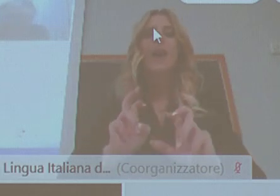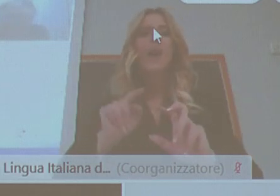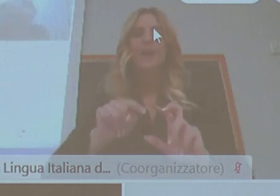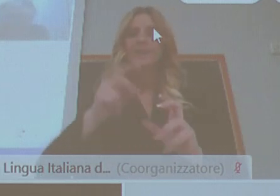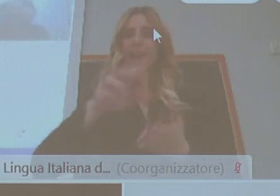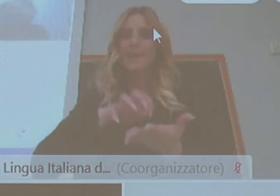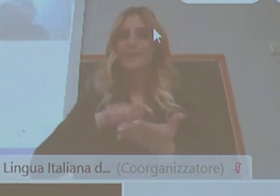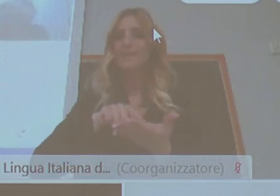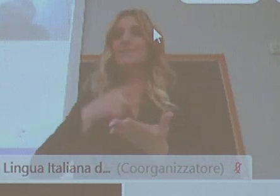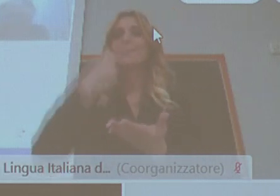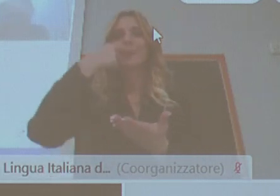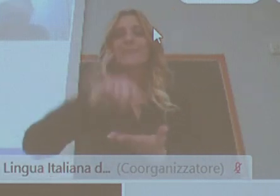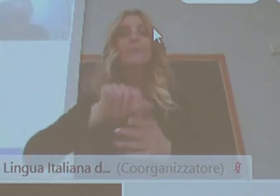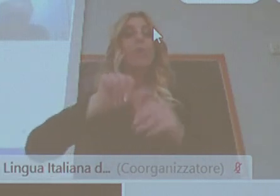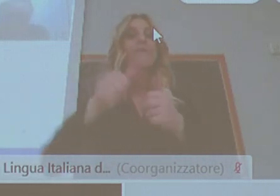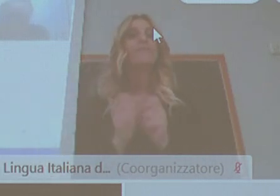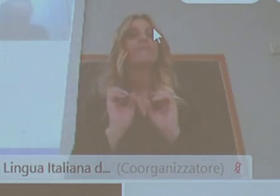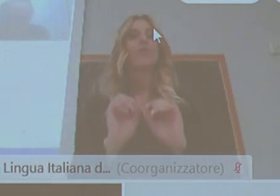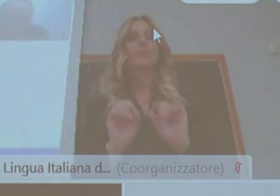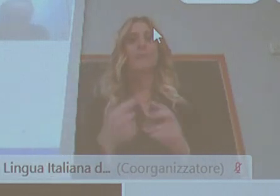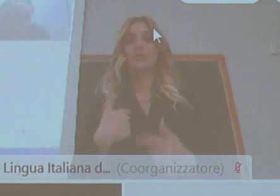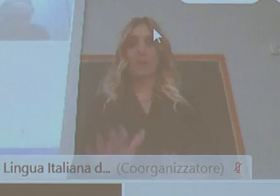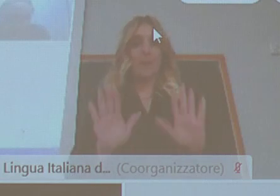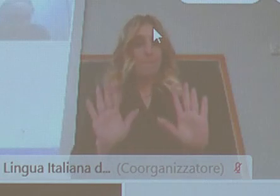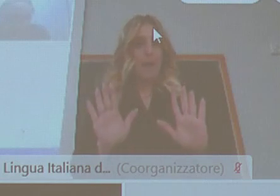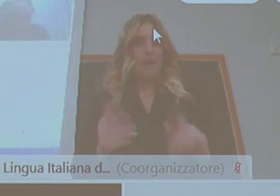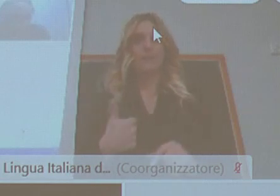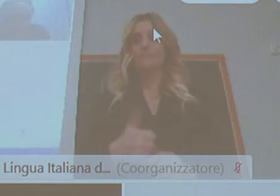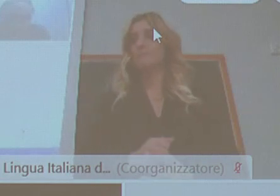di questi tipi sulla formazione. Però,